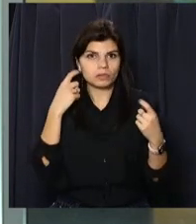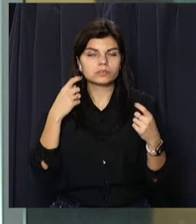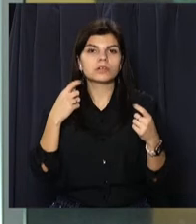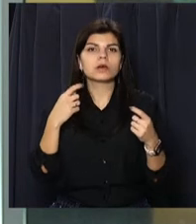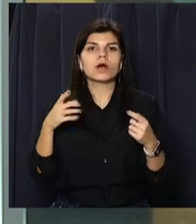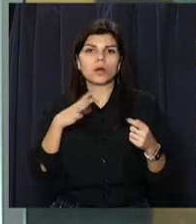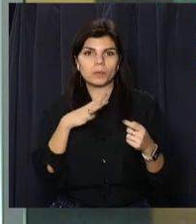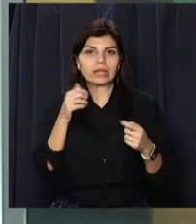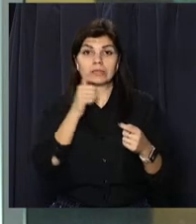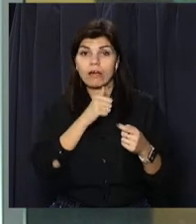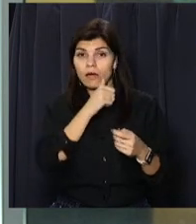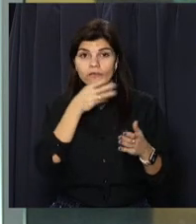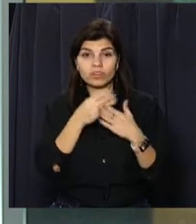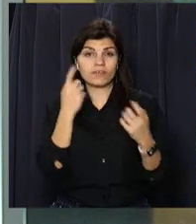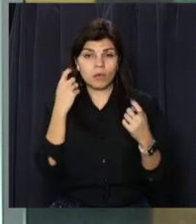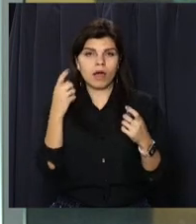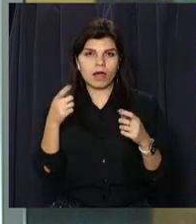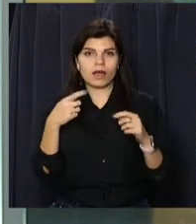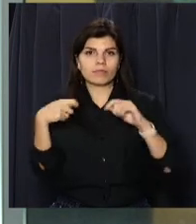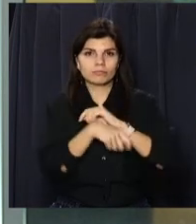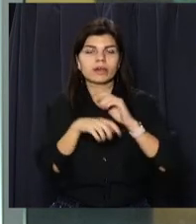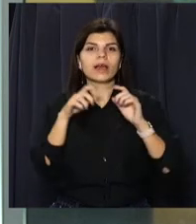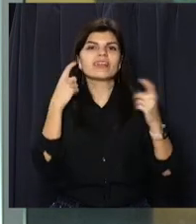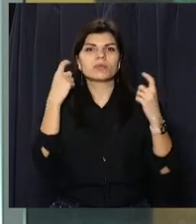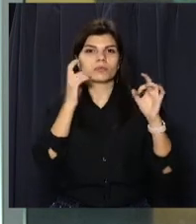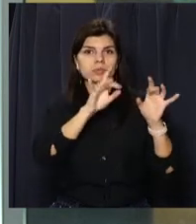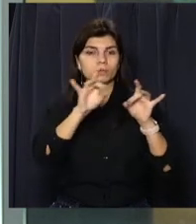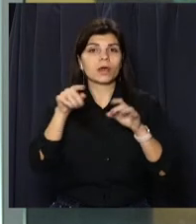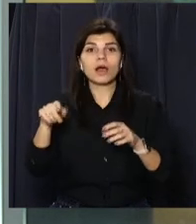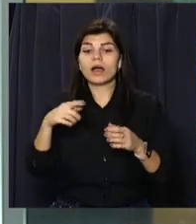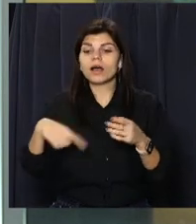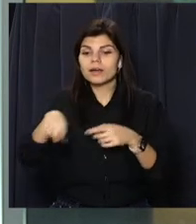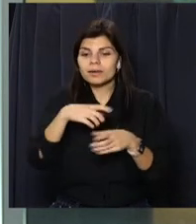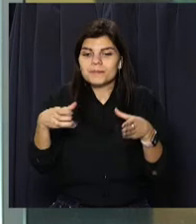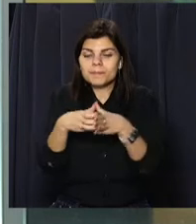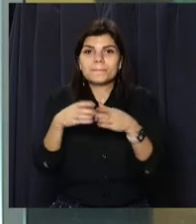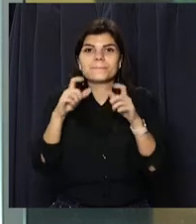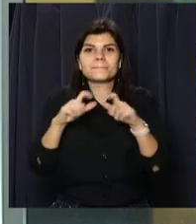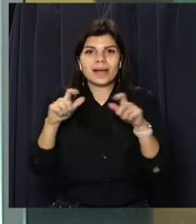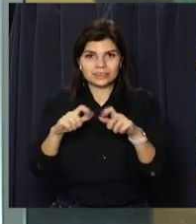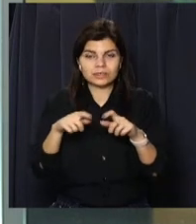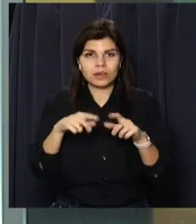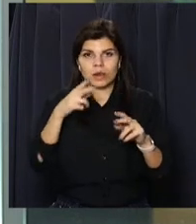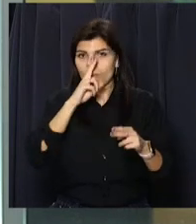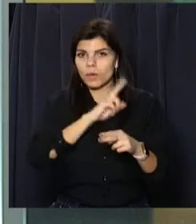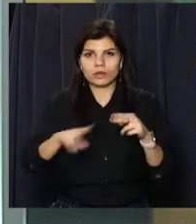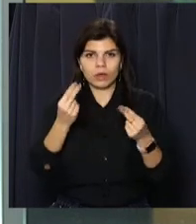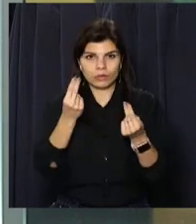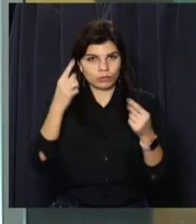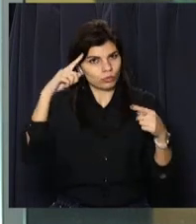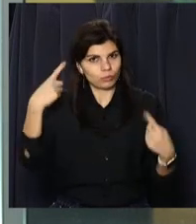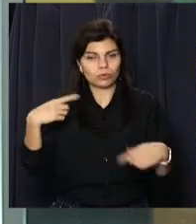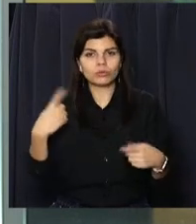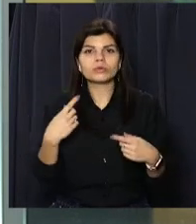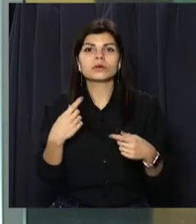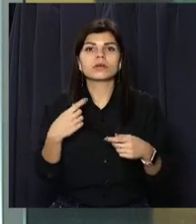була комерційною таємницею. В результаті мережа втратила понад 1 мільйон гривень. Впродовж листопада Нацполіція виявила понад